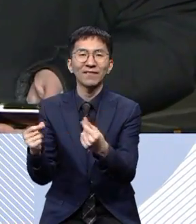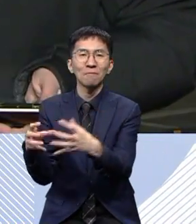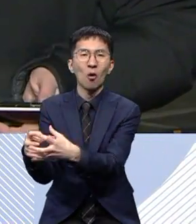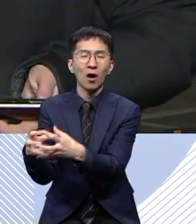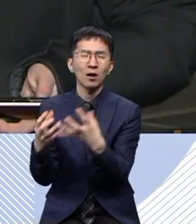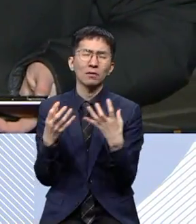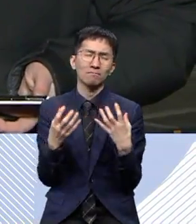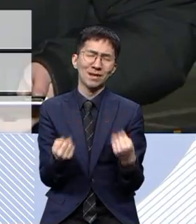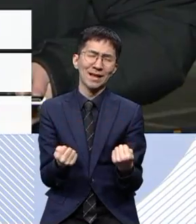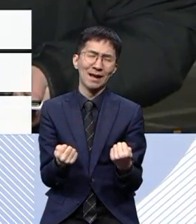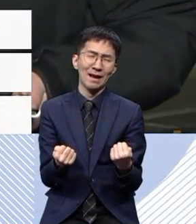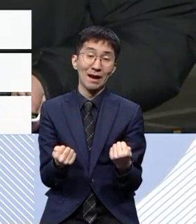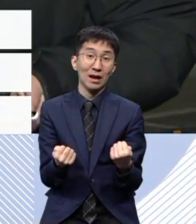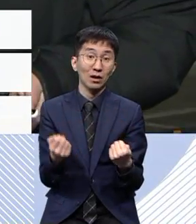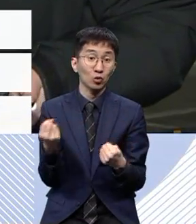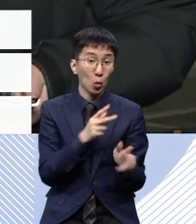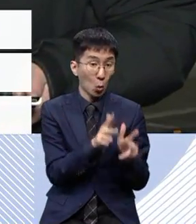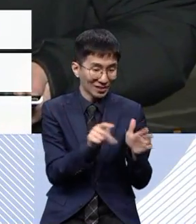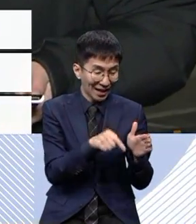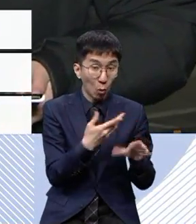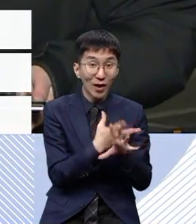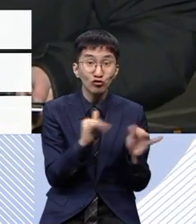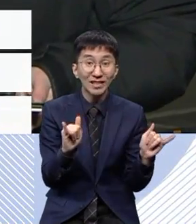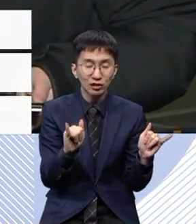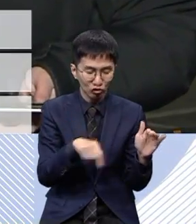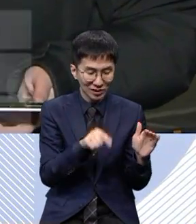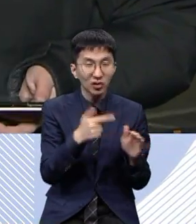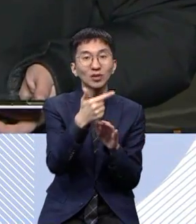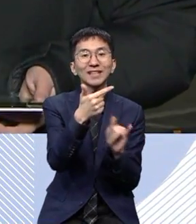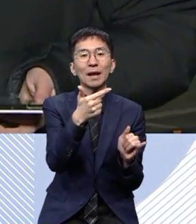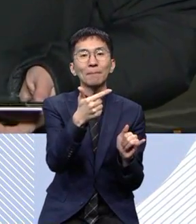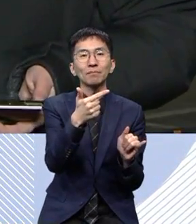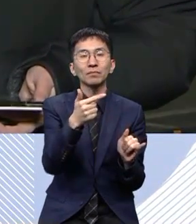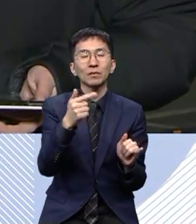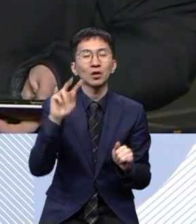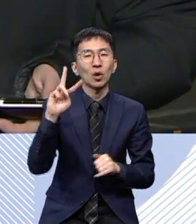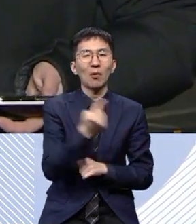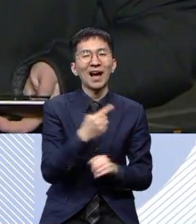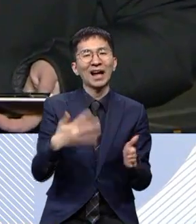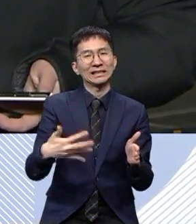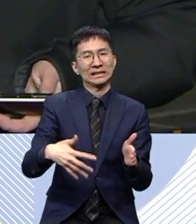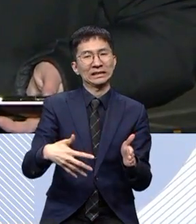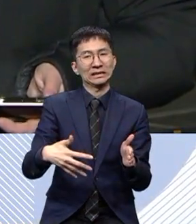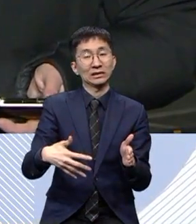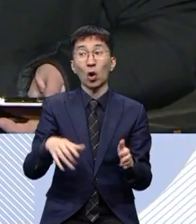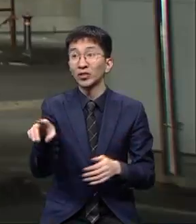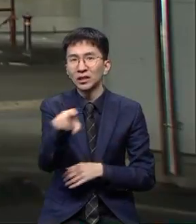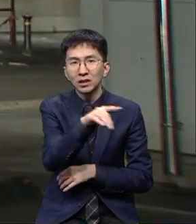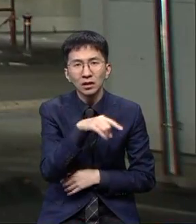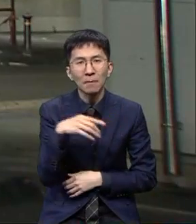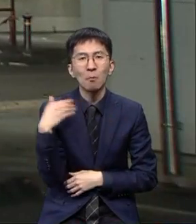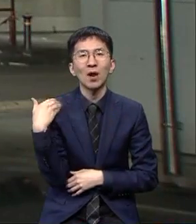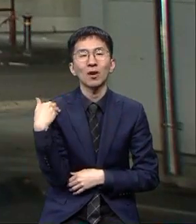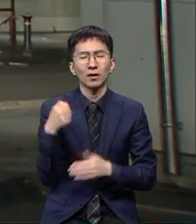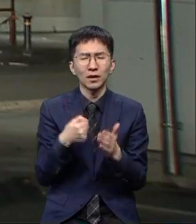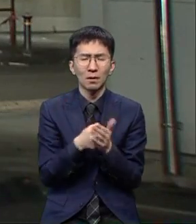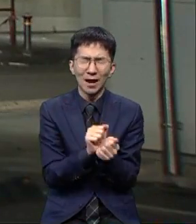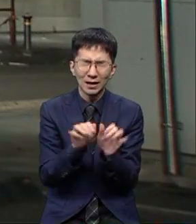어울렸을 가능성이 큽니다. 또 감염이 발생한 공장에 외국인 근로자 중 6명이 아직 복귀하지 않고 있고 소재 파악도